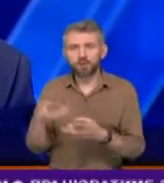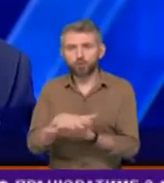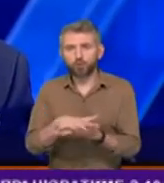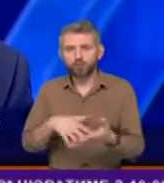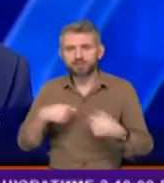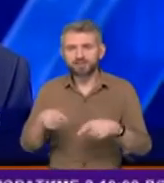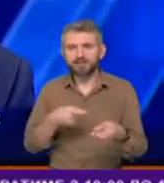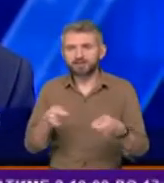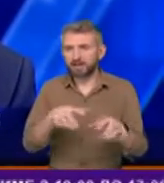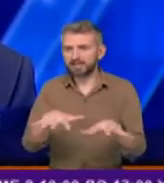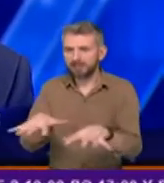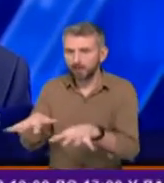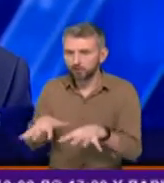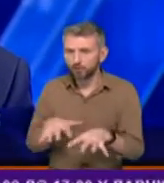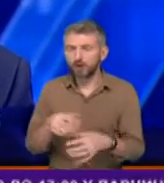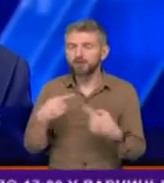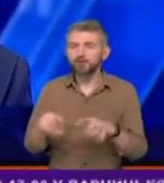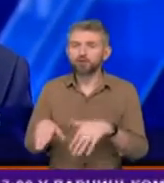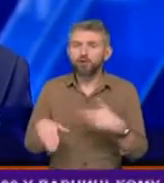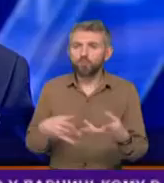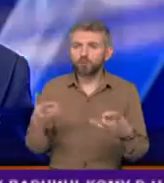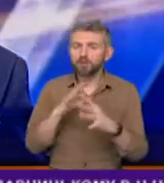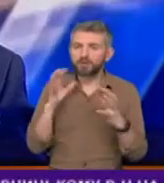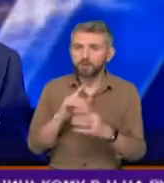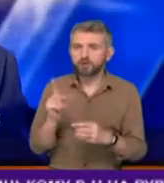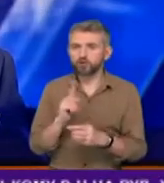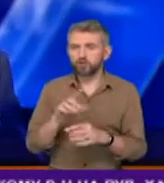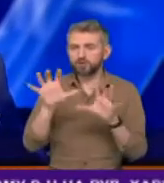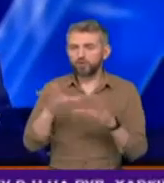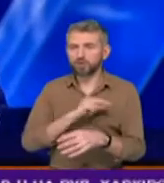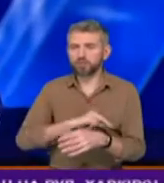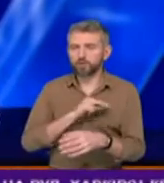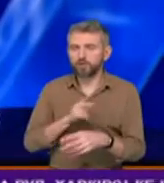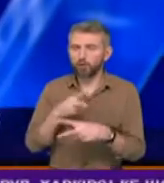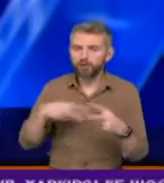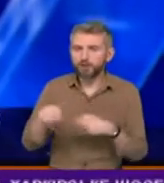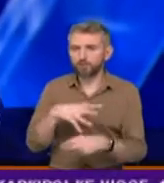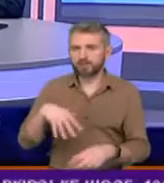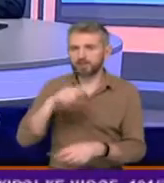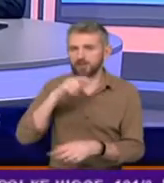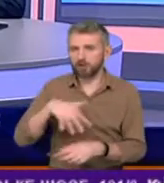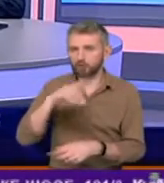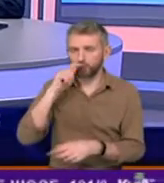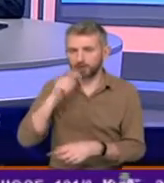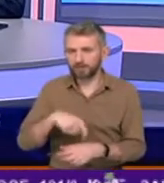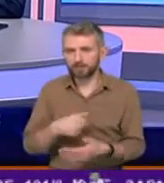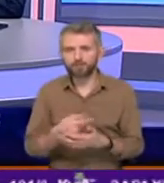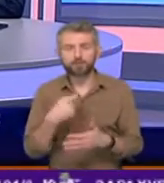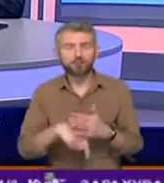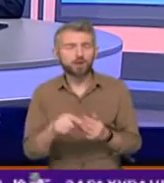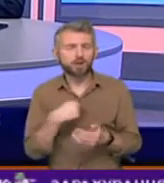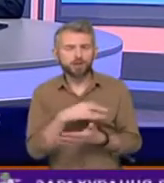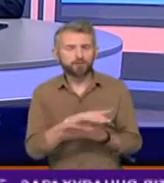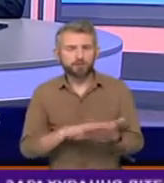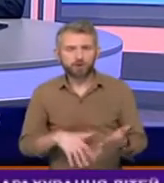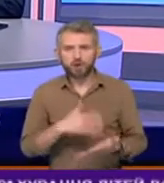можливо, регіоналізацію. З іншого боку, потрібно дбати, щоб все-таки закони працювали однаково на всій території України. Ну, тому що є там, я вибачаюся